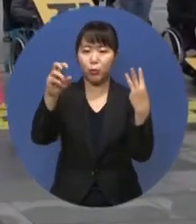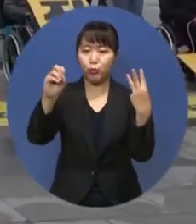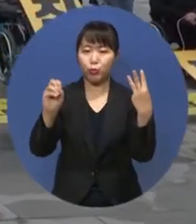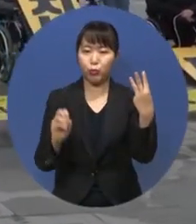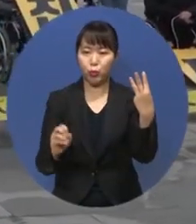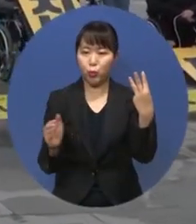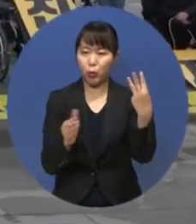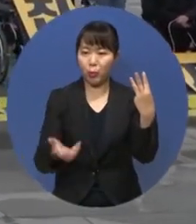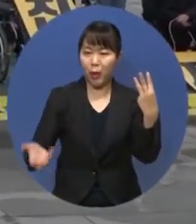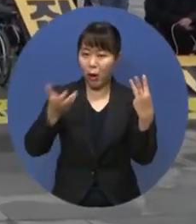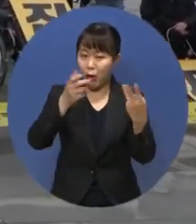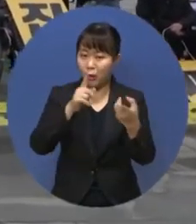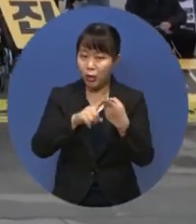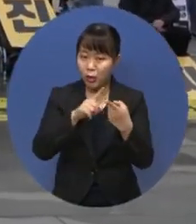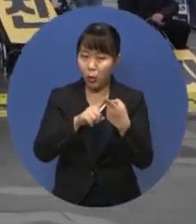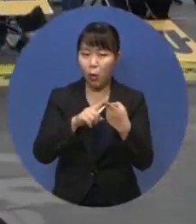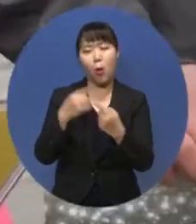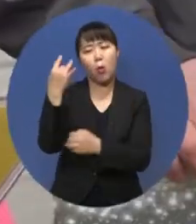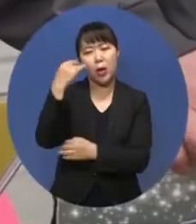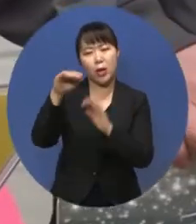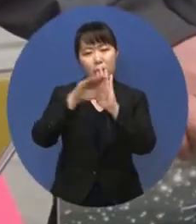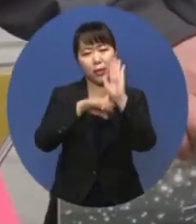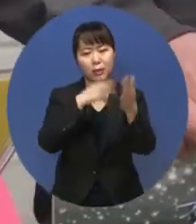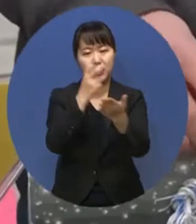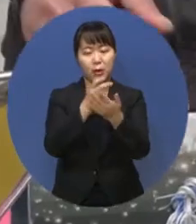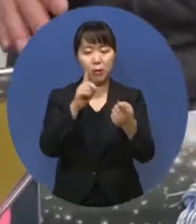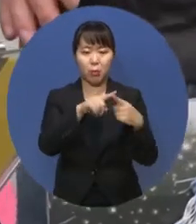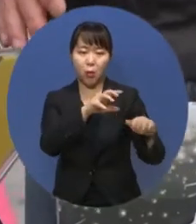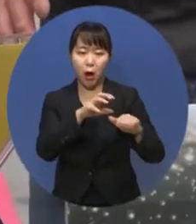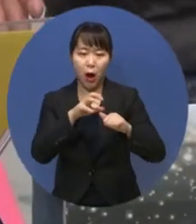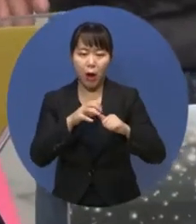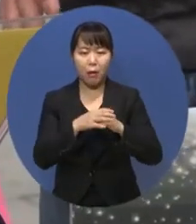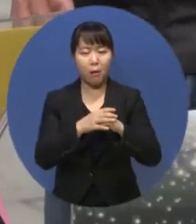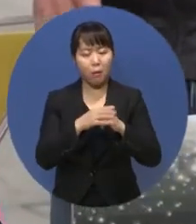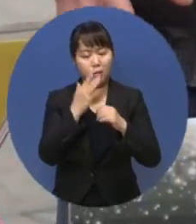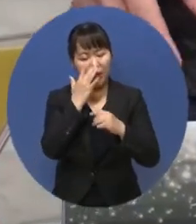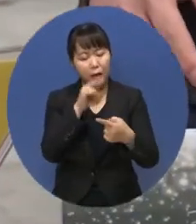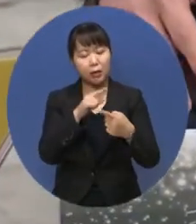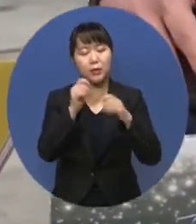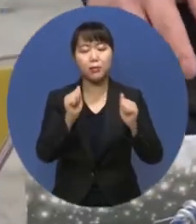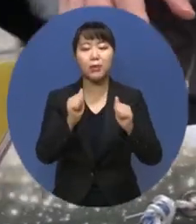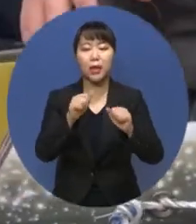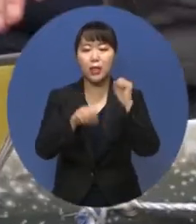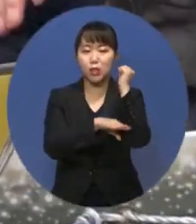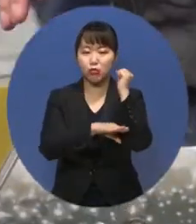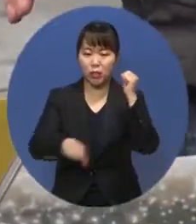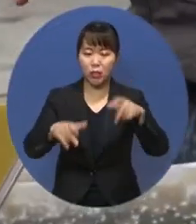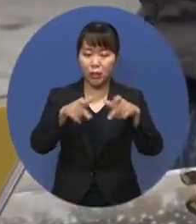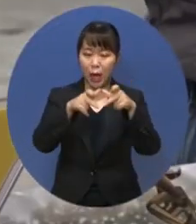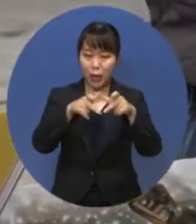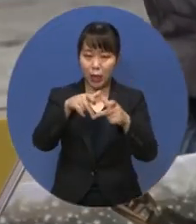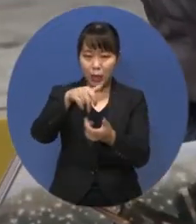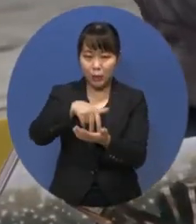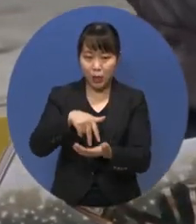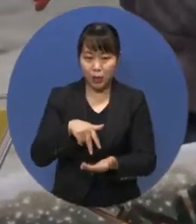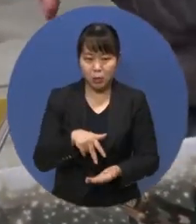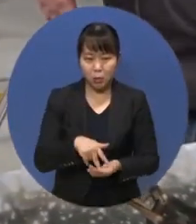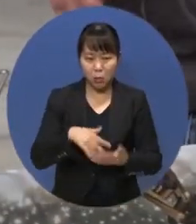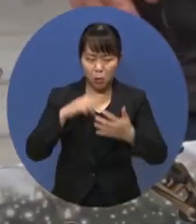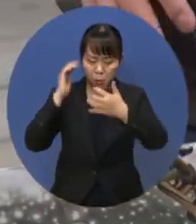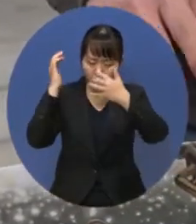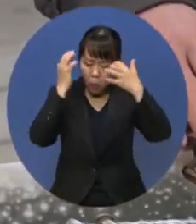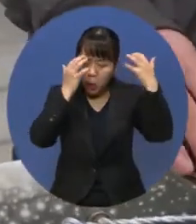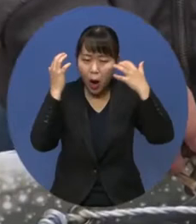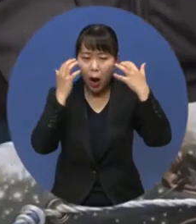3.2% 높아진 것은 기존 등급제를 활용한 애매한 심사 기준이 장애인 당사자들의